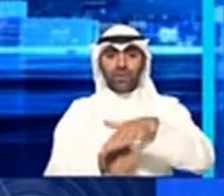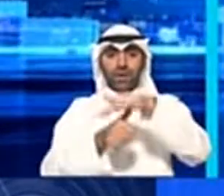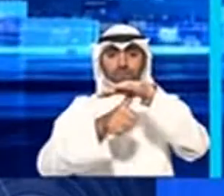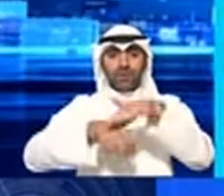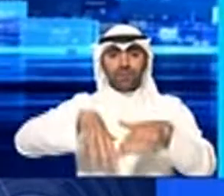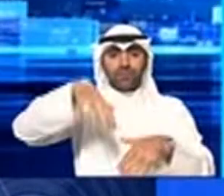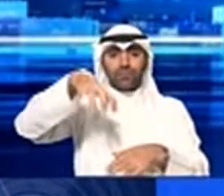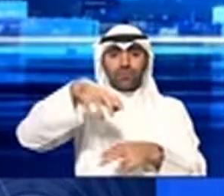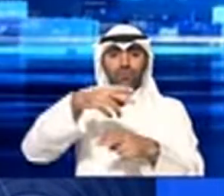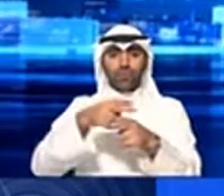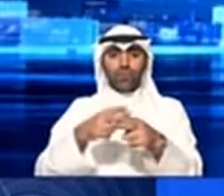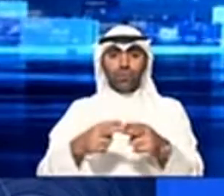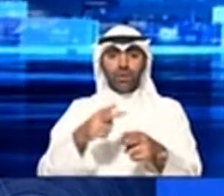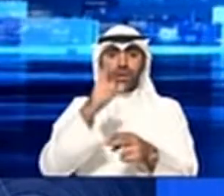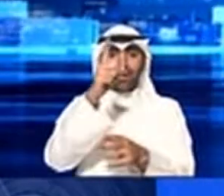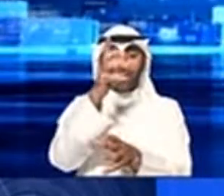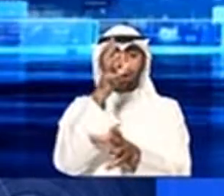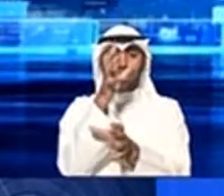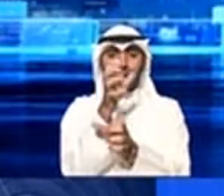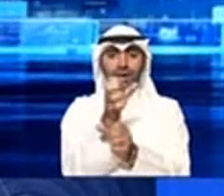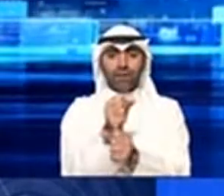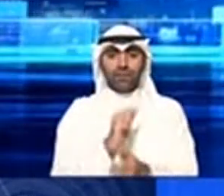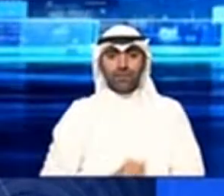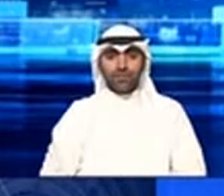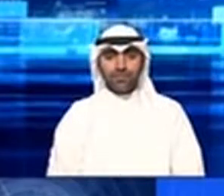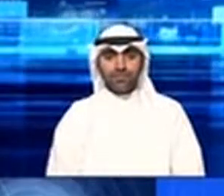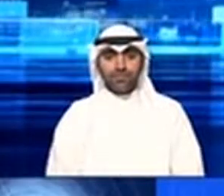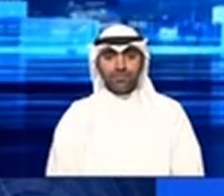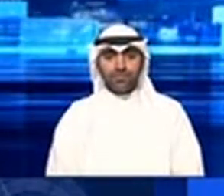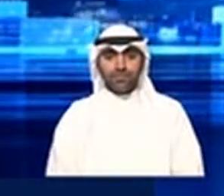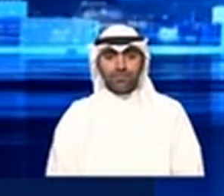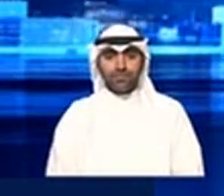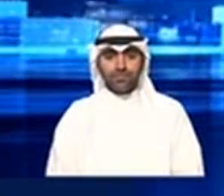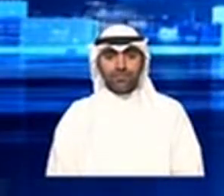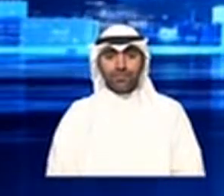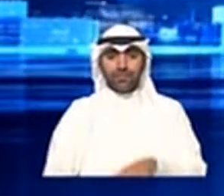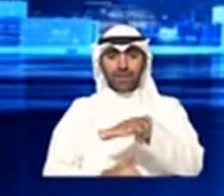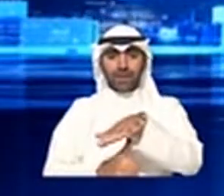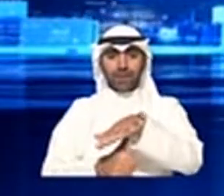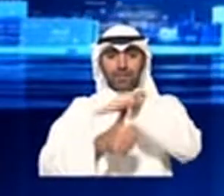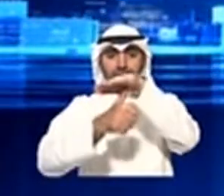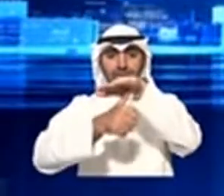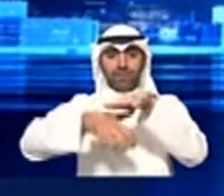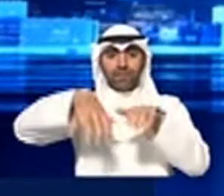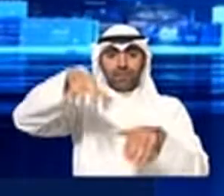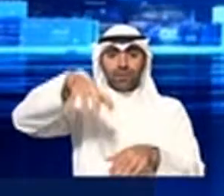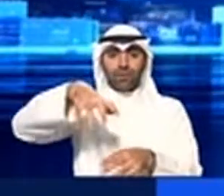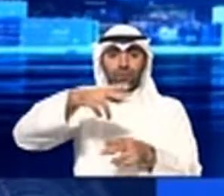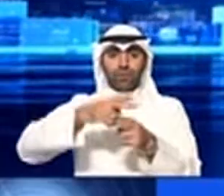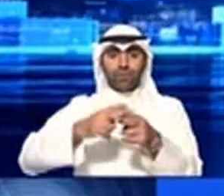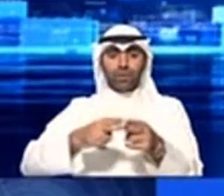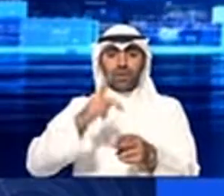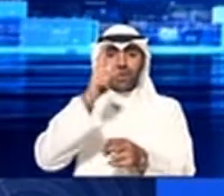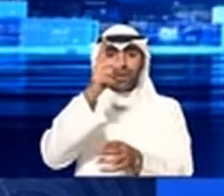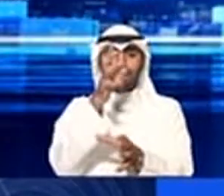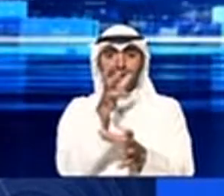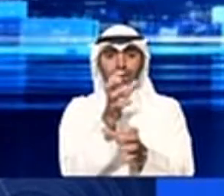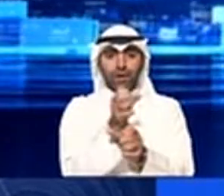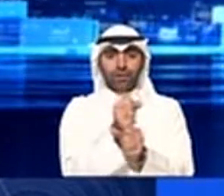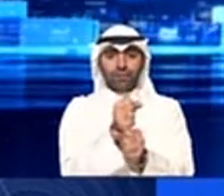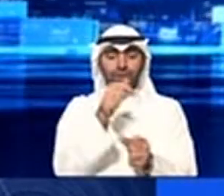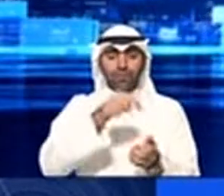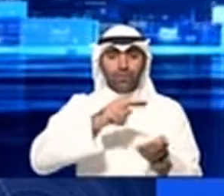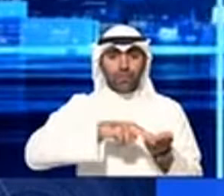أمير البلاد حفظه الله ورعاه. وقد بعث حضرته صاحب السمو أمير البلاد الشيخ نواف الأحمد الجابر الصباح حفظه الله